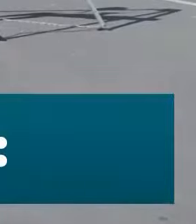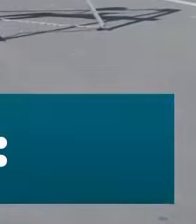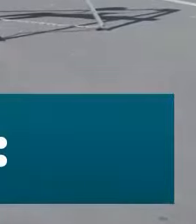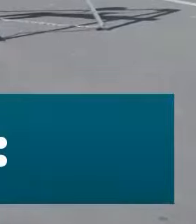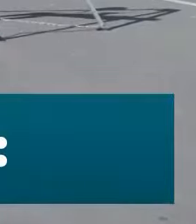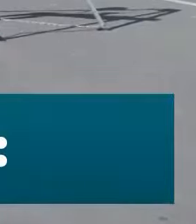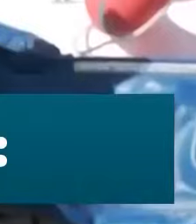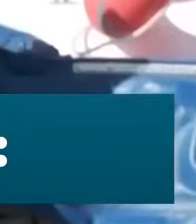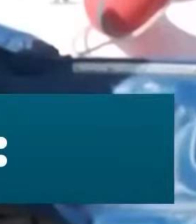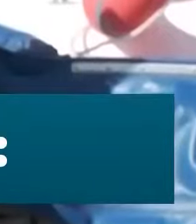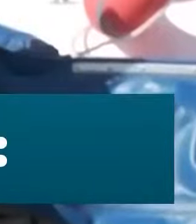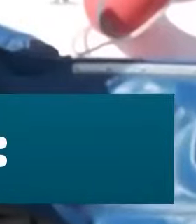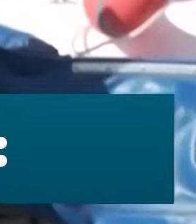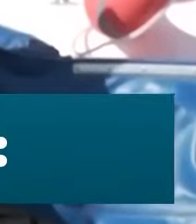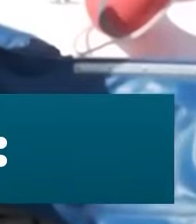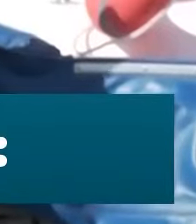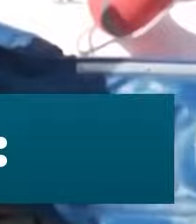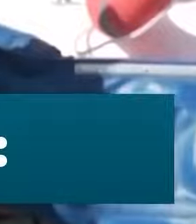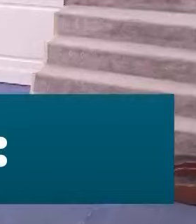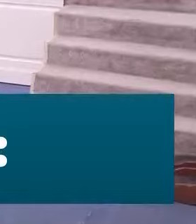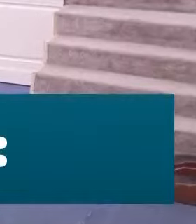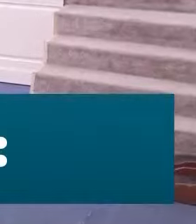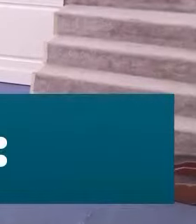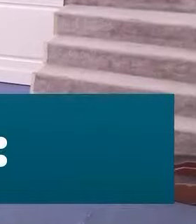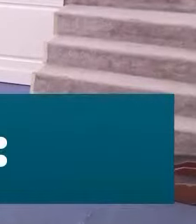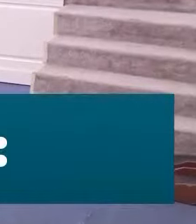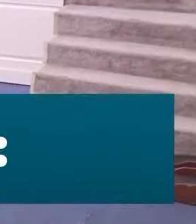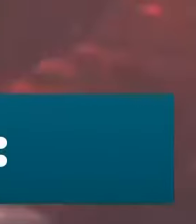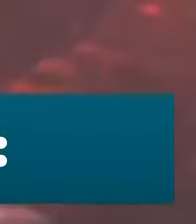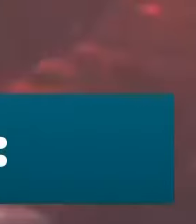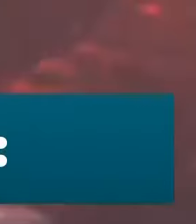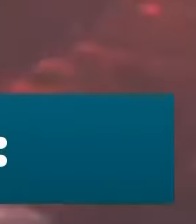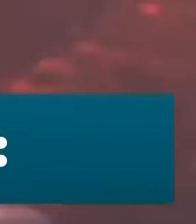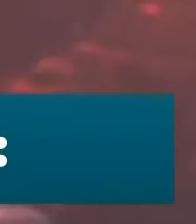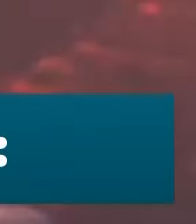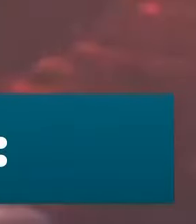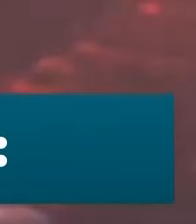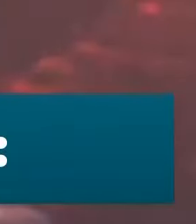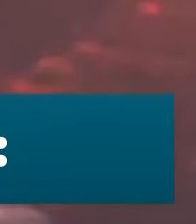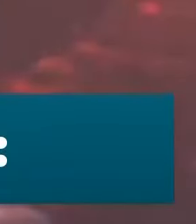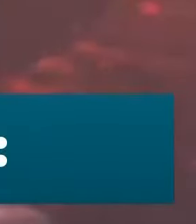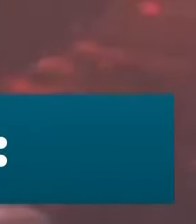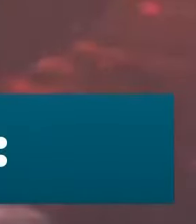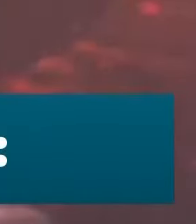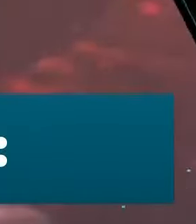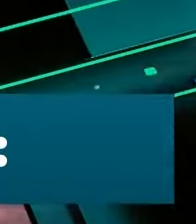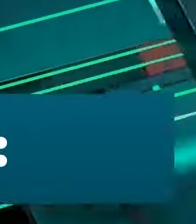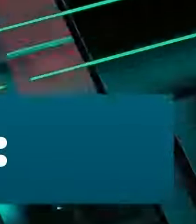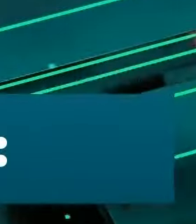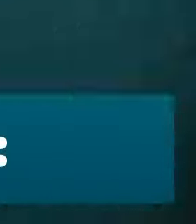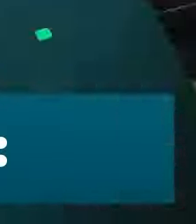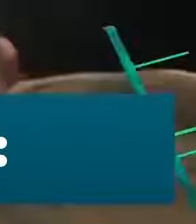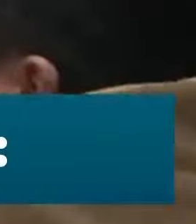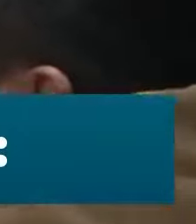Құтқарушылар күні батырлар мерекесі. Алматы облысында сала қызметкерлеріне кәсіби мерекеде құрмет көрсетілді.